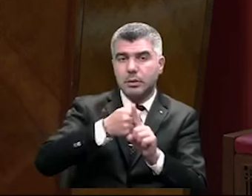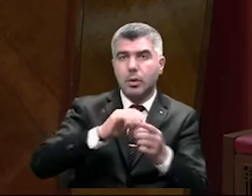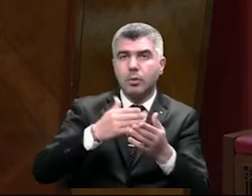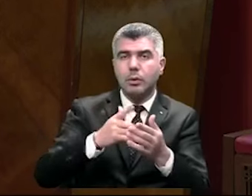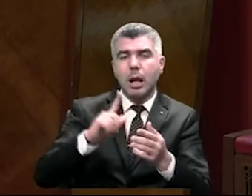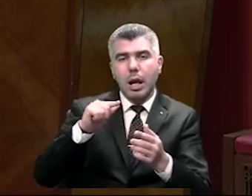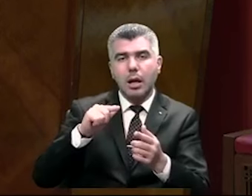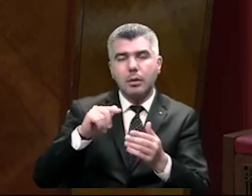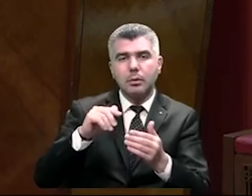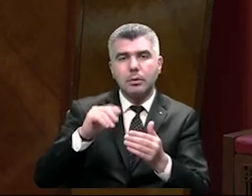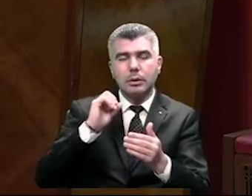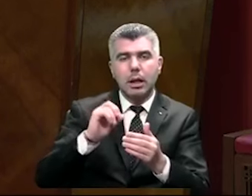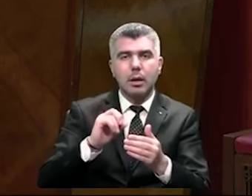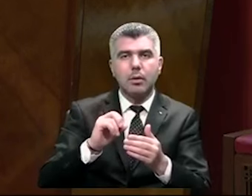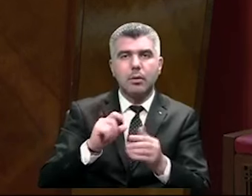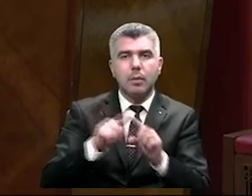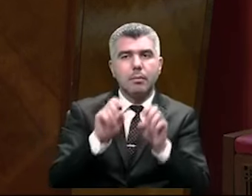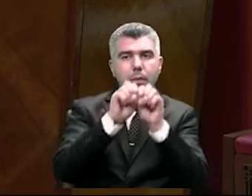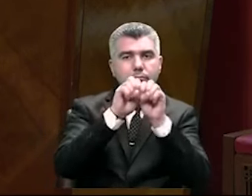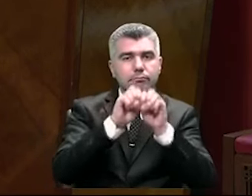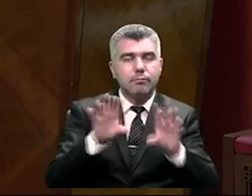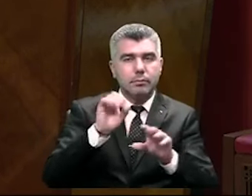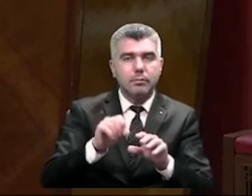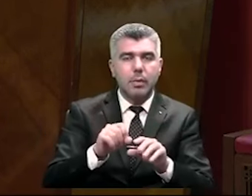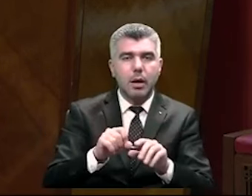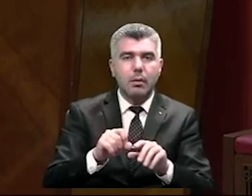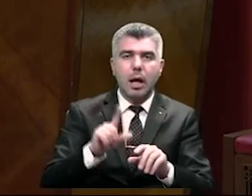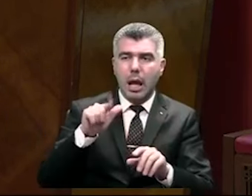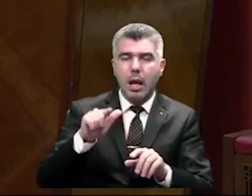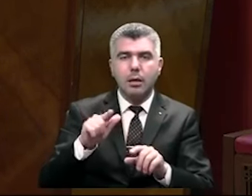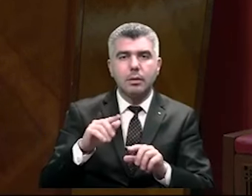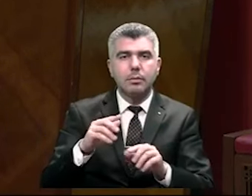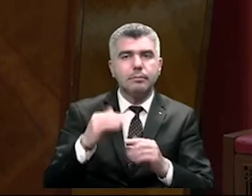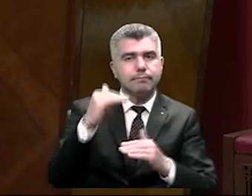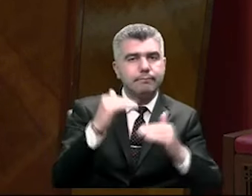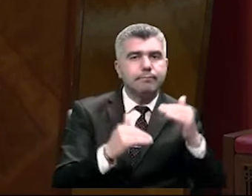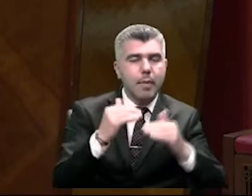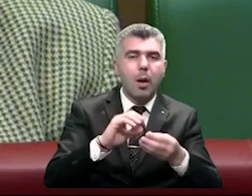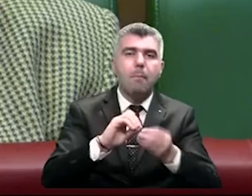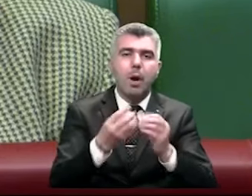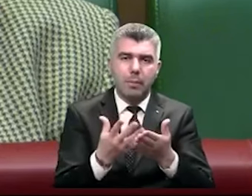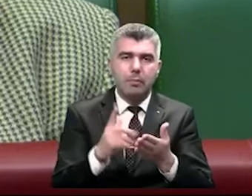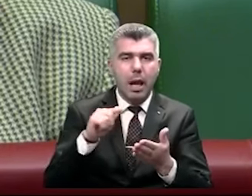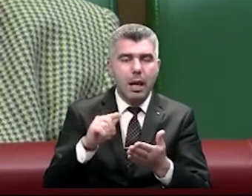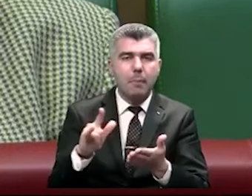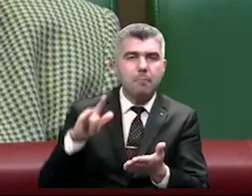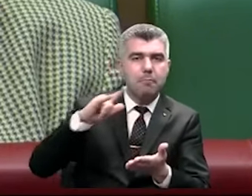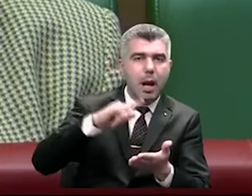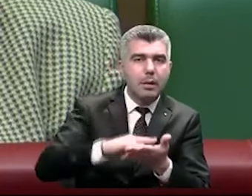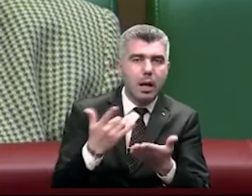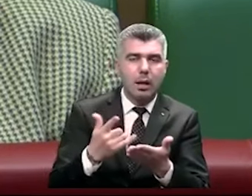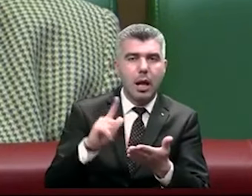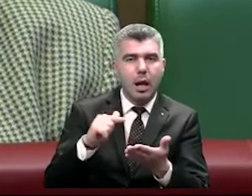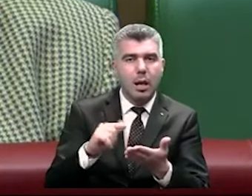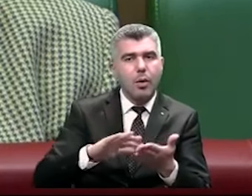بعض يعني القضايا اللي تداول لانه هذا مايمنعش بانه في بعض احيان تقعوا مشاكل داخل المطار وال مستعملين ديال المطار كاينين